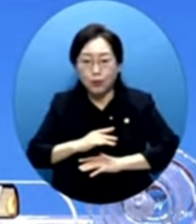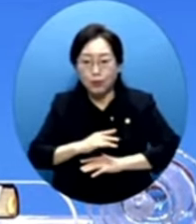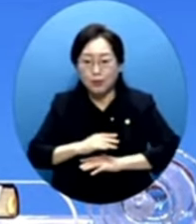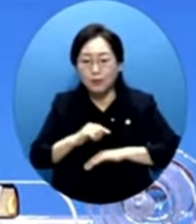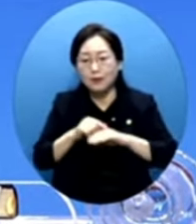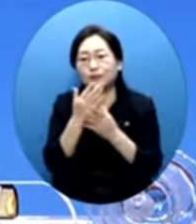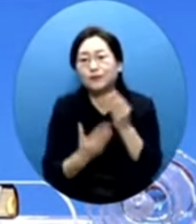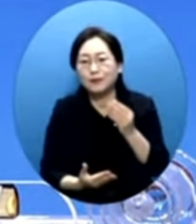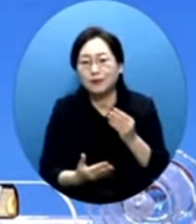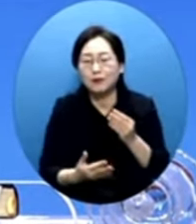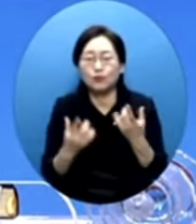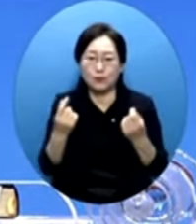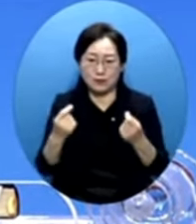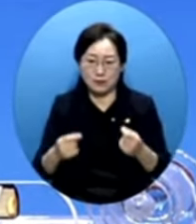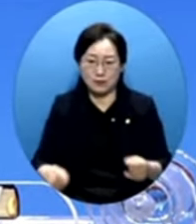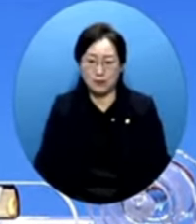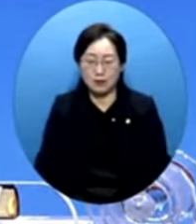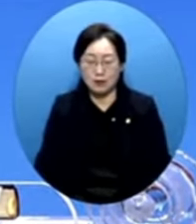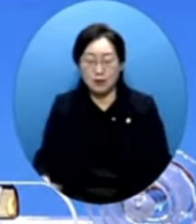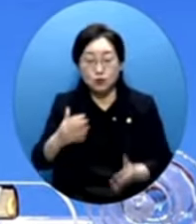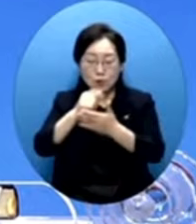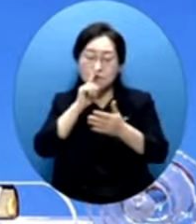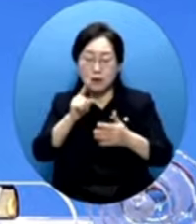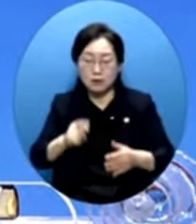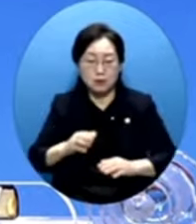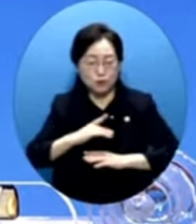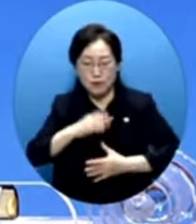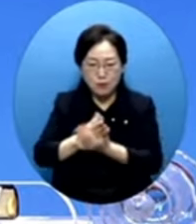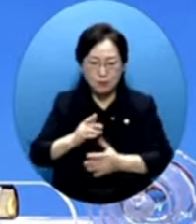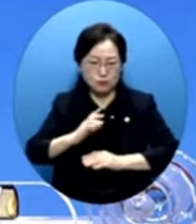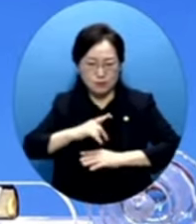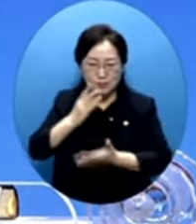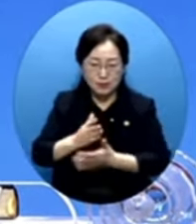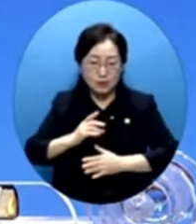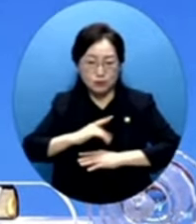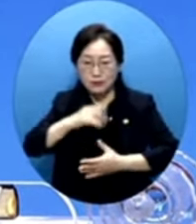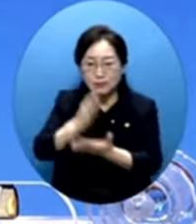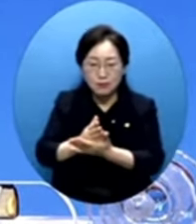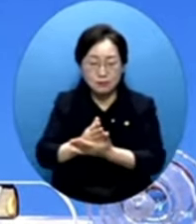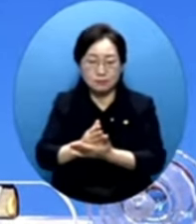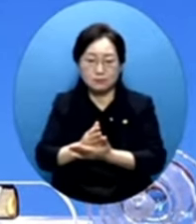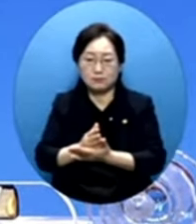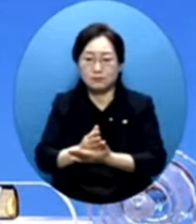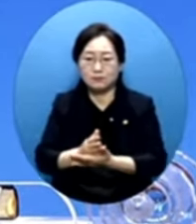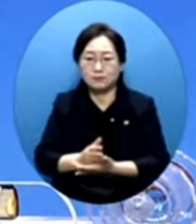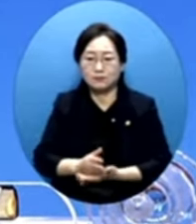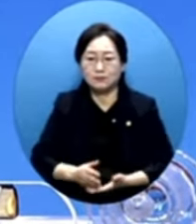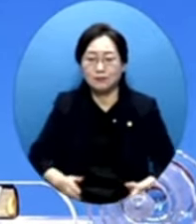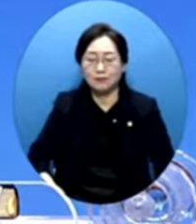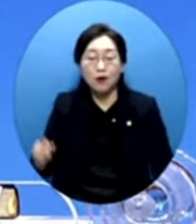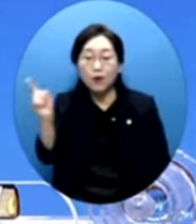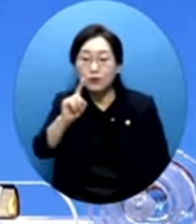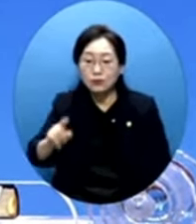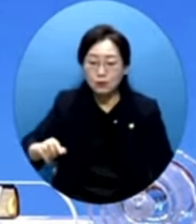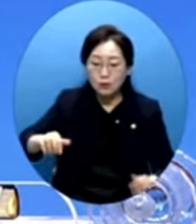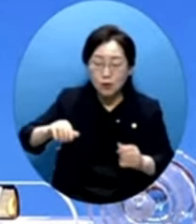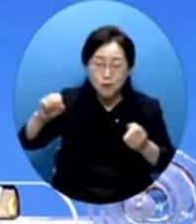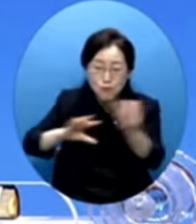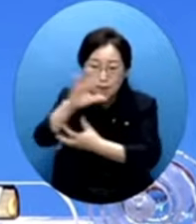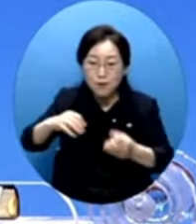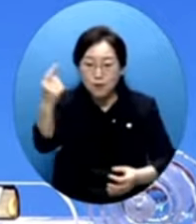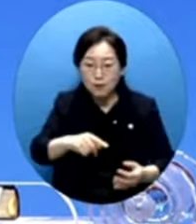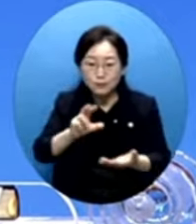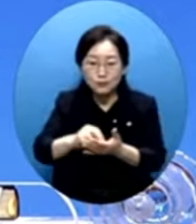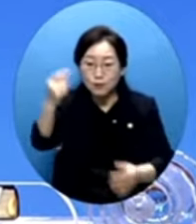것입니다 주님 말씀하십니다 두려워하지 말라 두려워하지 말라 두려워하지 말라 두려워하지 말라 어떤 환이 다가와도